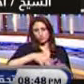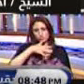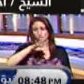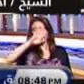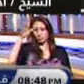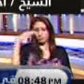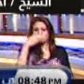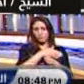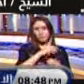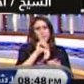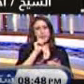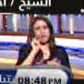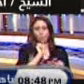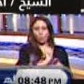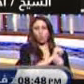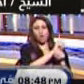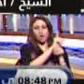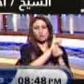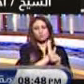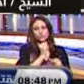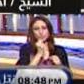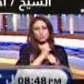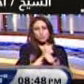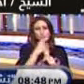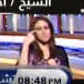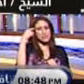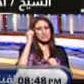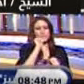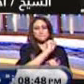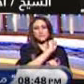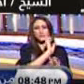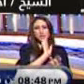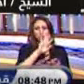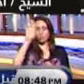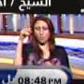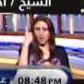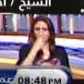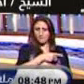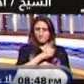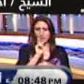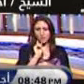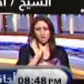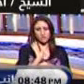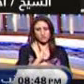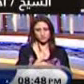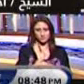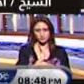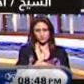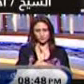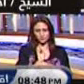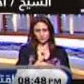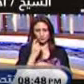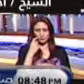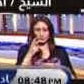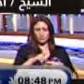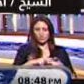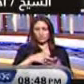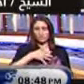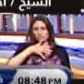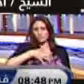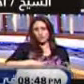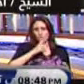وده بيتناغم تماما مع المادة 4 من الدستور بأن يكون الأزهر الشريف زي ما